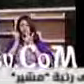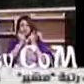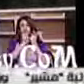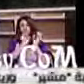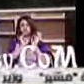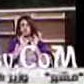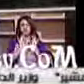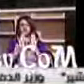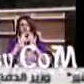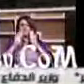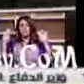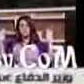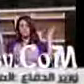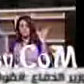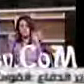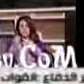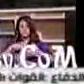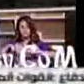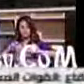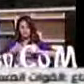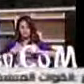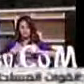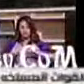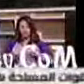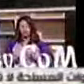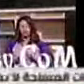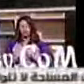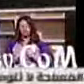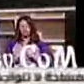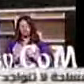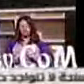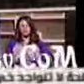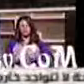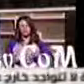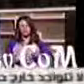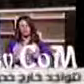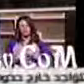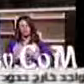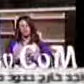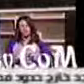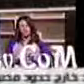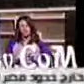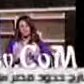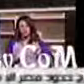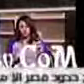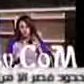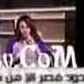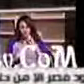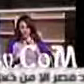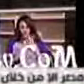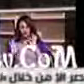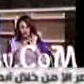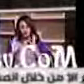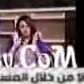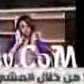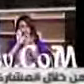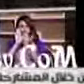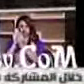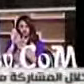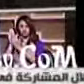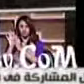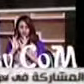العقارات او الانشطه المحيطه ب طبعا ده رائع يا فندم لكن في تحدي اخر انه في